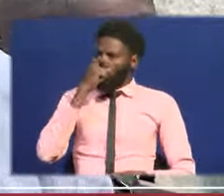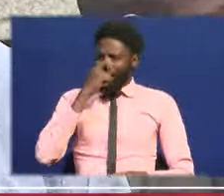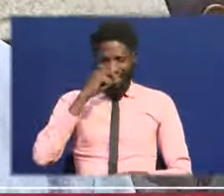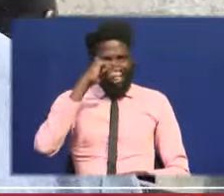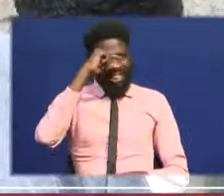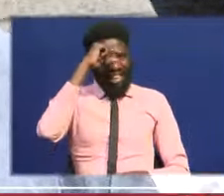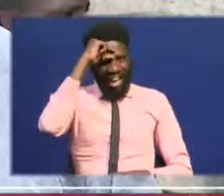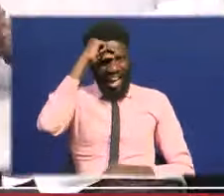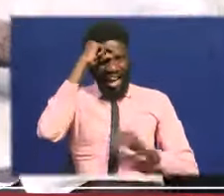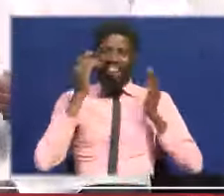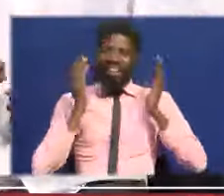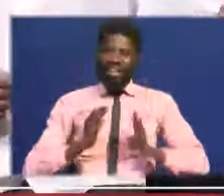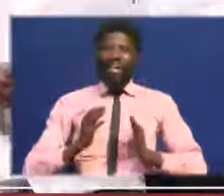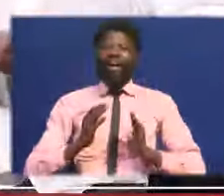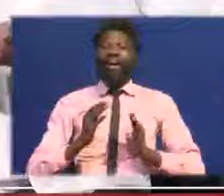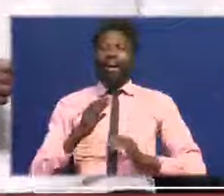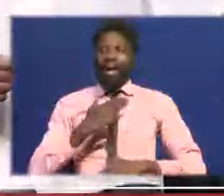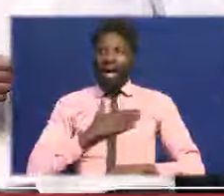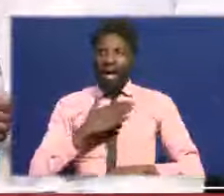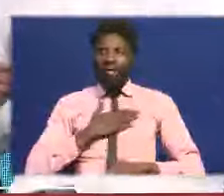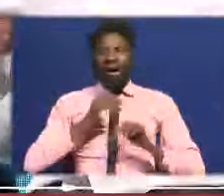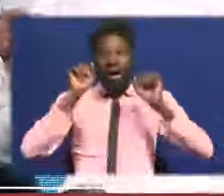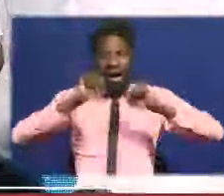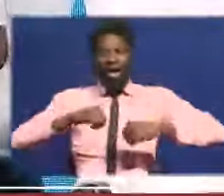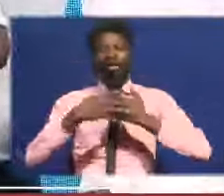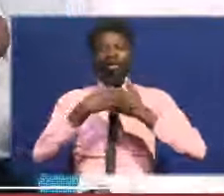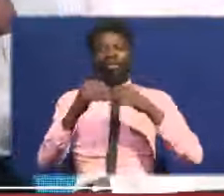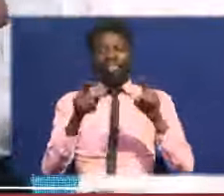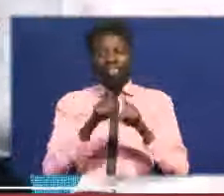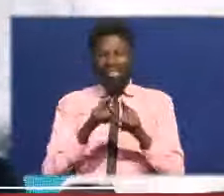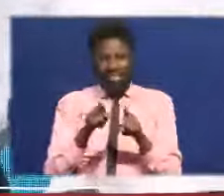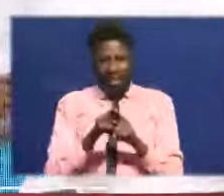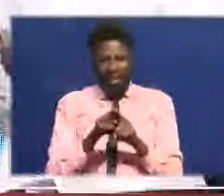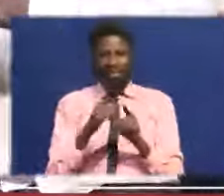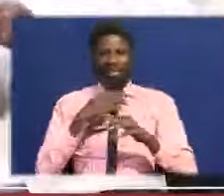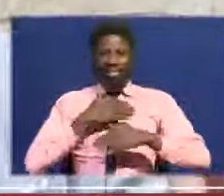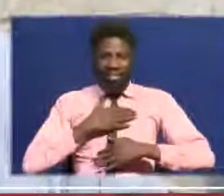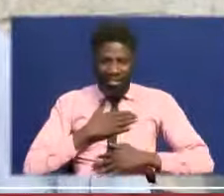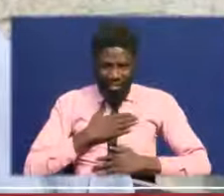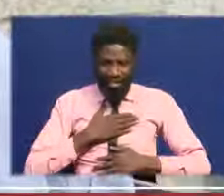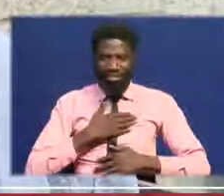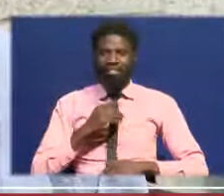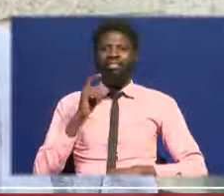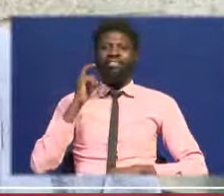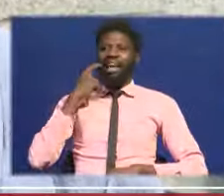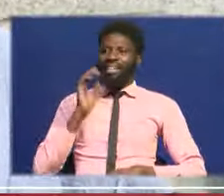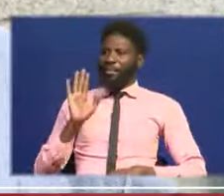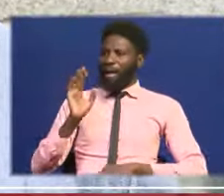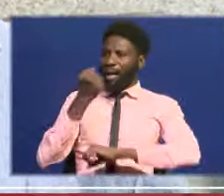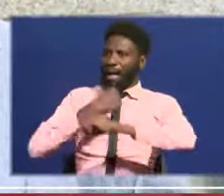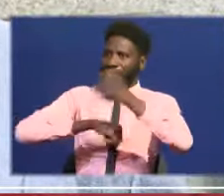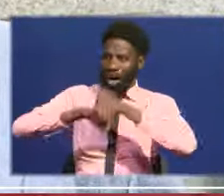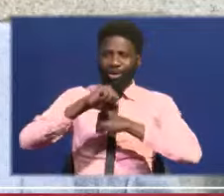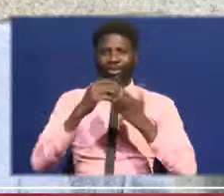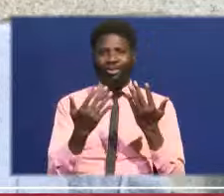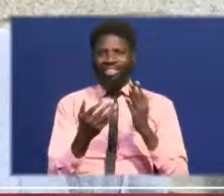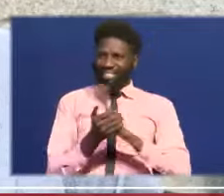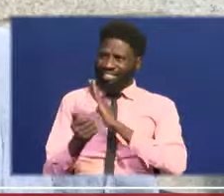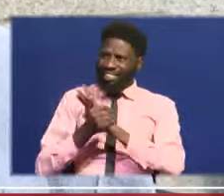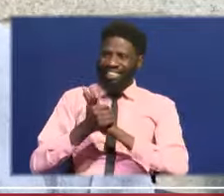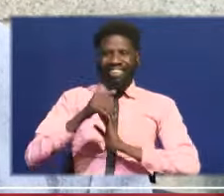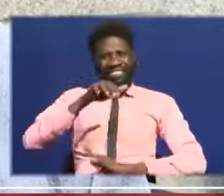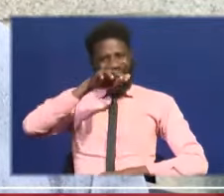what His Excellency Sakaja is doing. Nurturing talent, picking talent from the grassroots, and especially, you